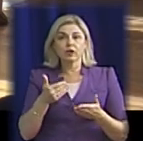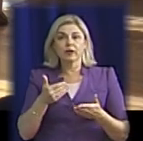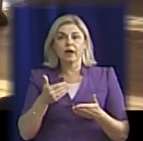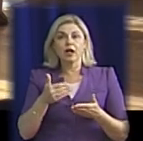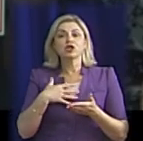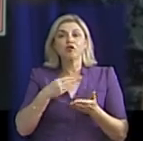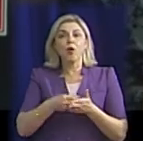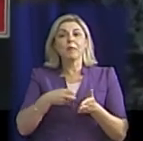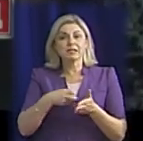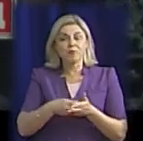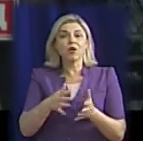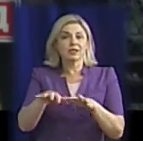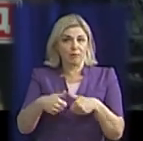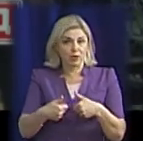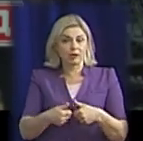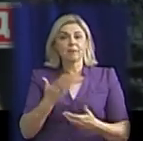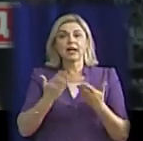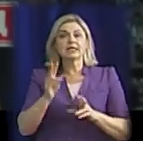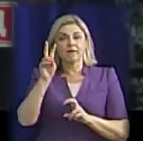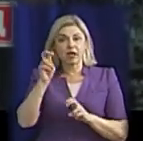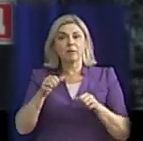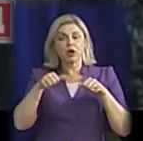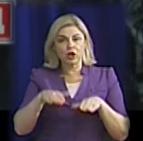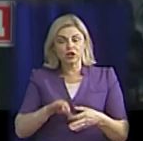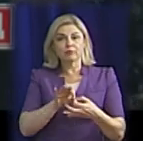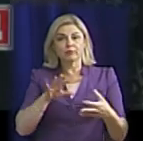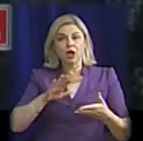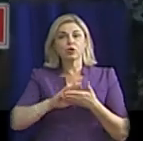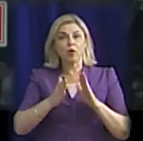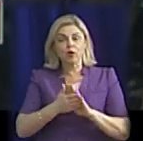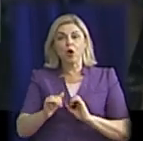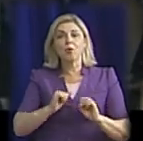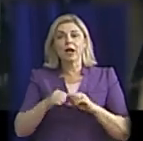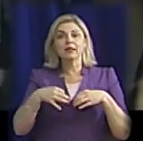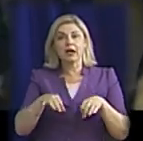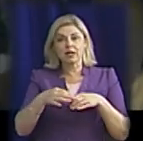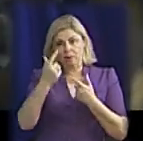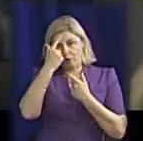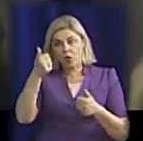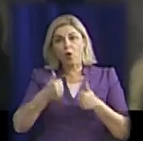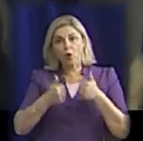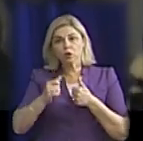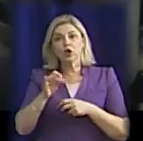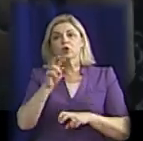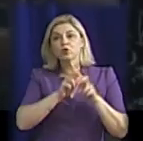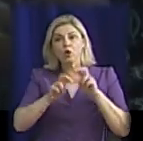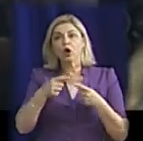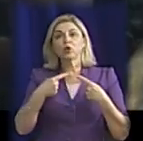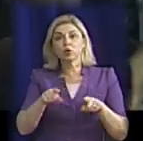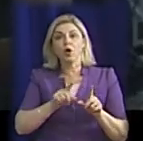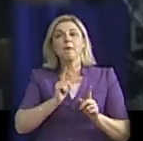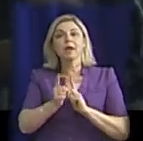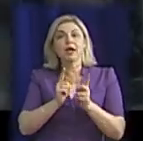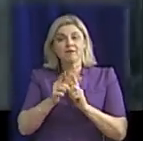відкличуть свій лист. Якщо фірма-перевізник все ж таки вирішить розірвати угоду, управління транспорту оголосить конкурс та шукатиме іншого